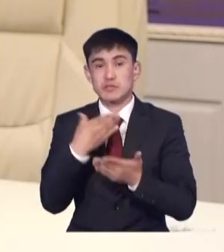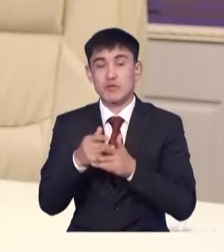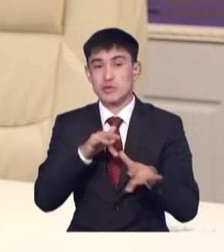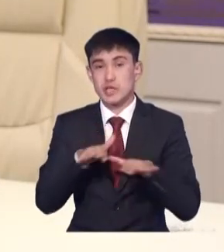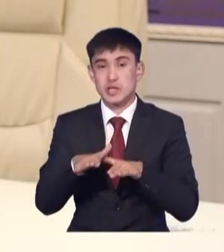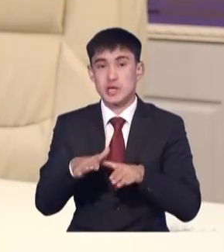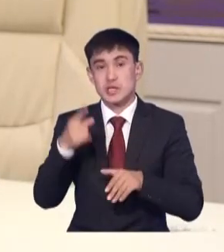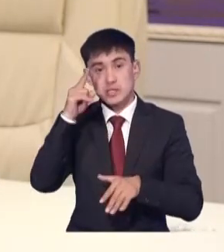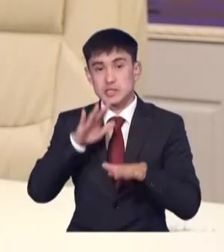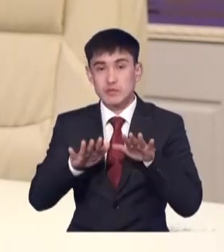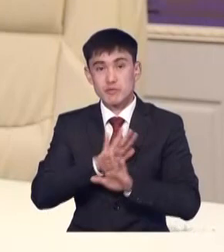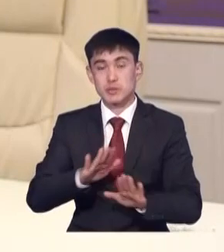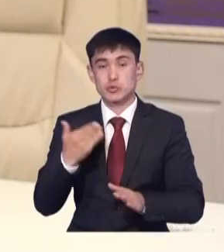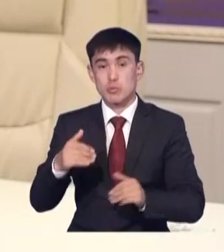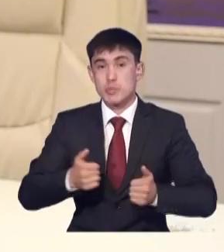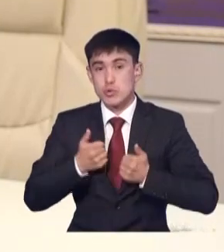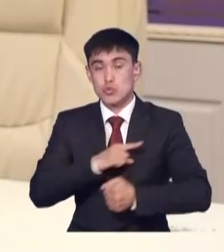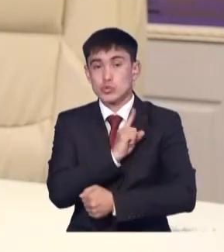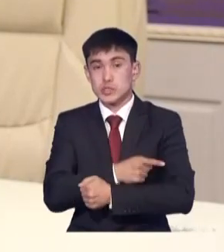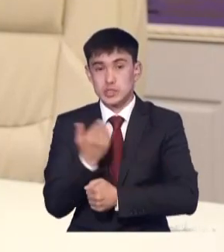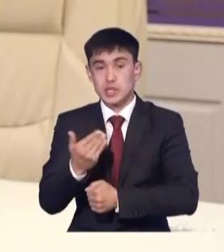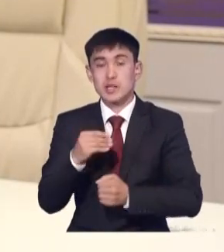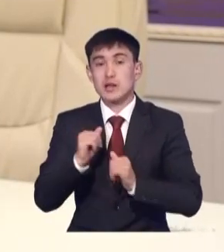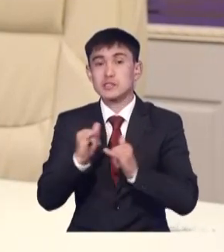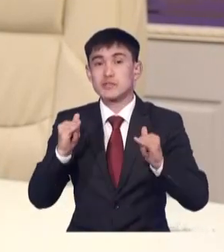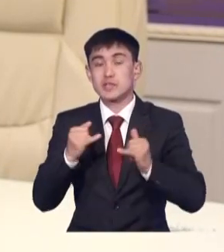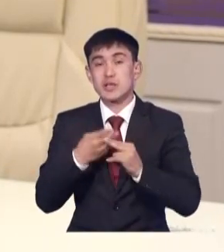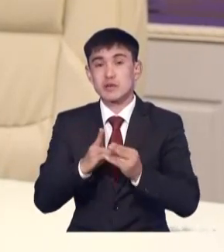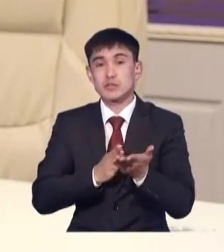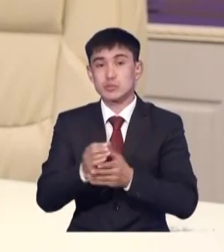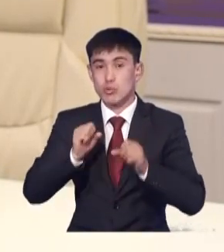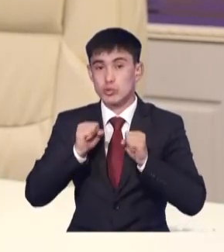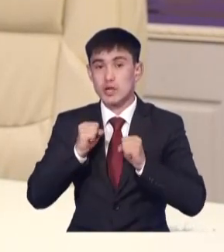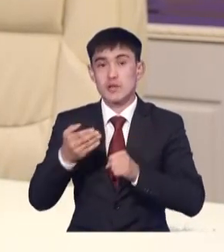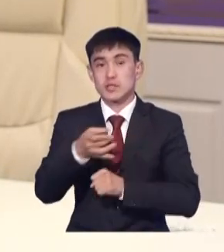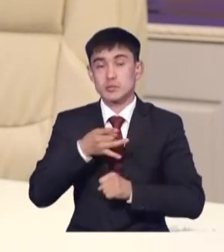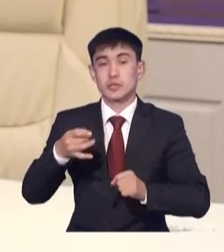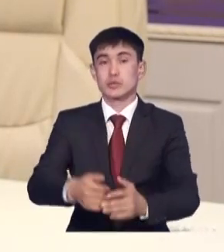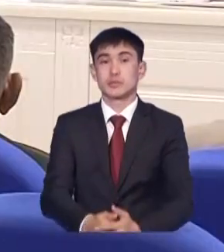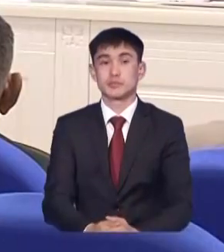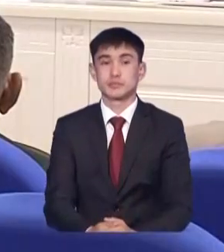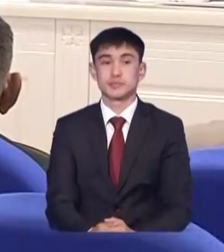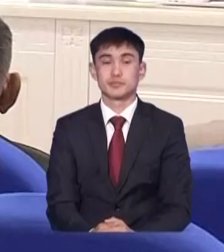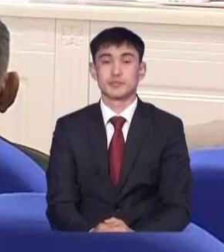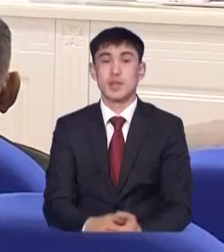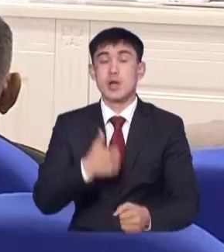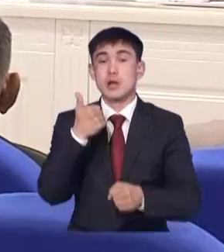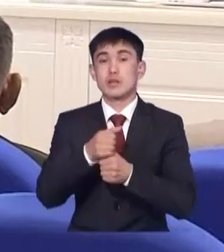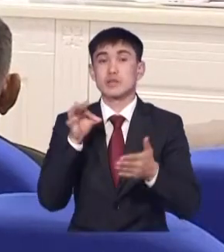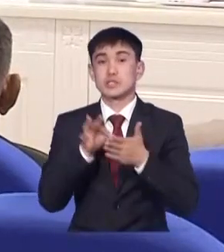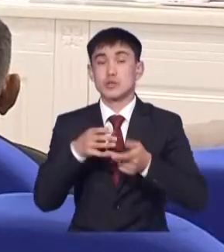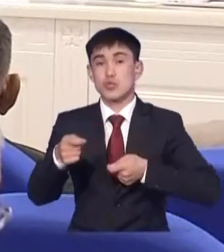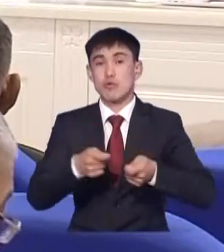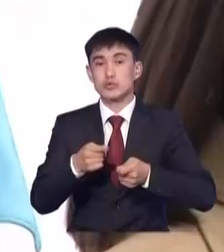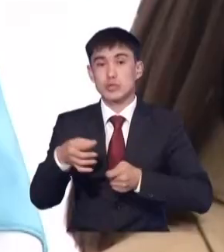дела. Не сомневаемся, что он приложит все усилия для развития этого вида спорта в нашем регионе. Основная цель